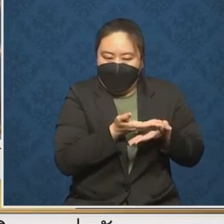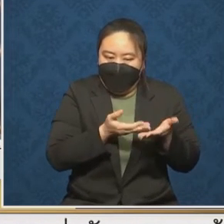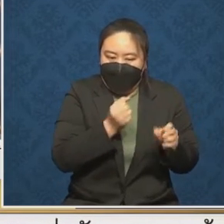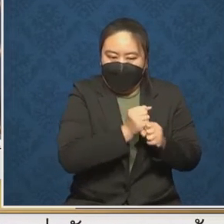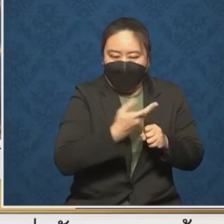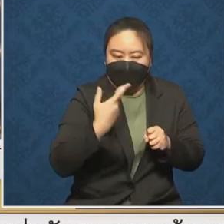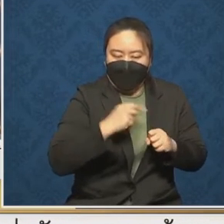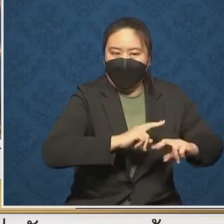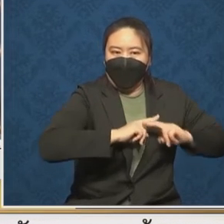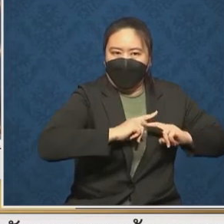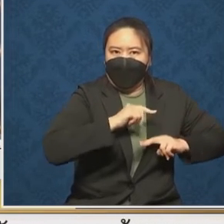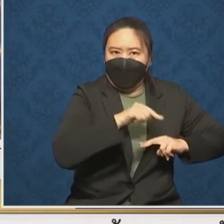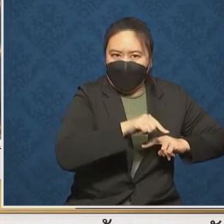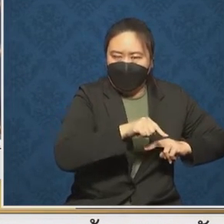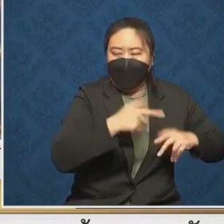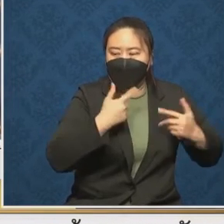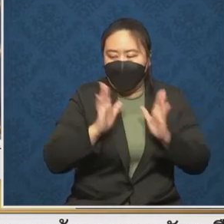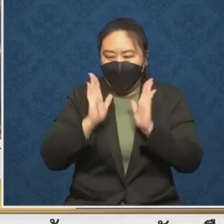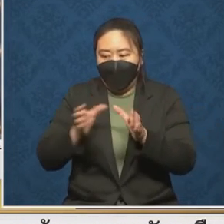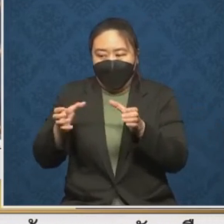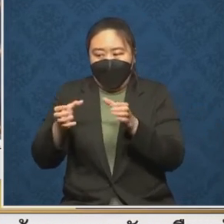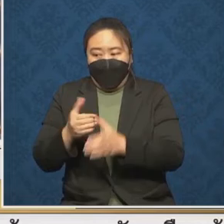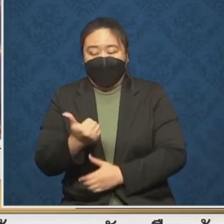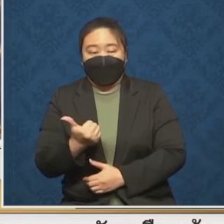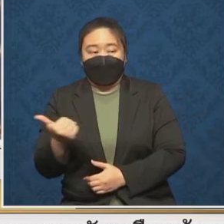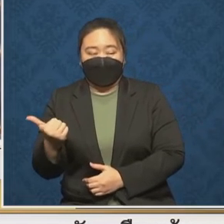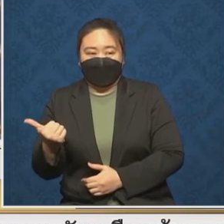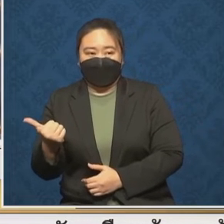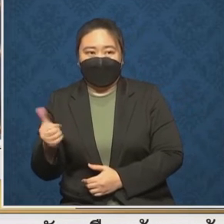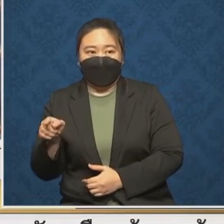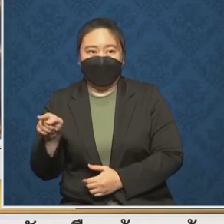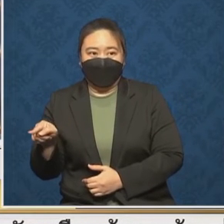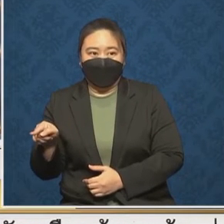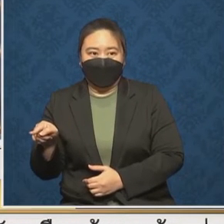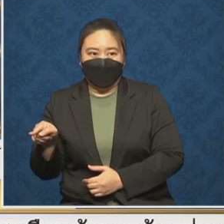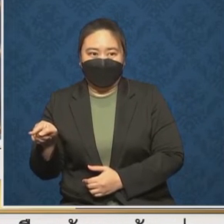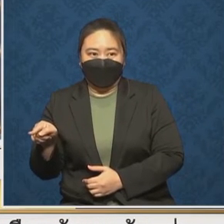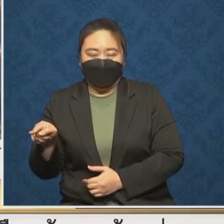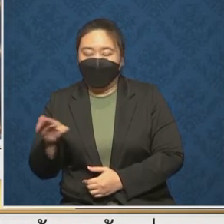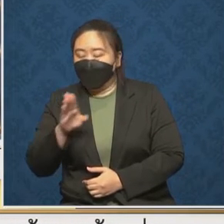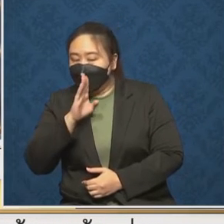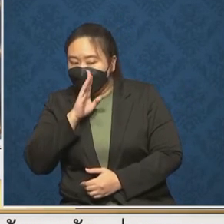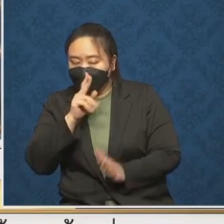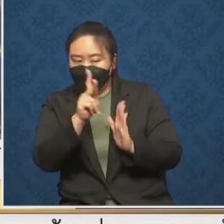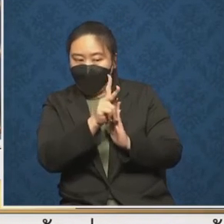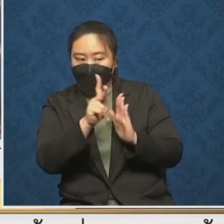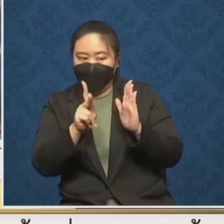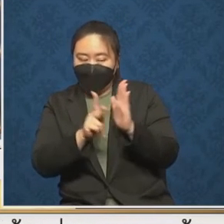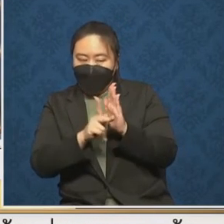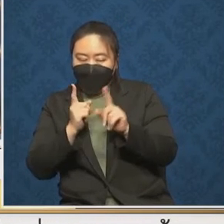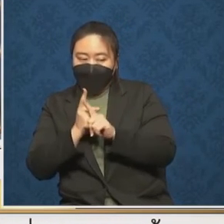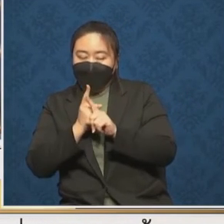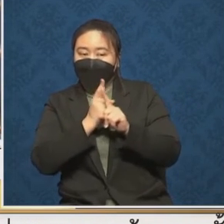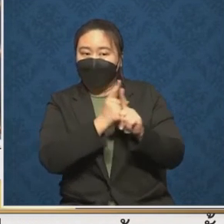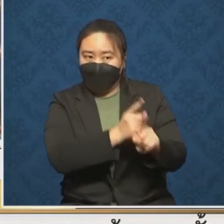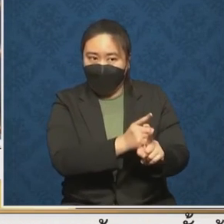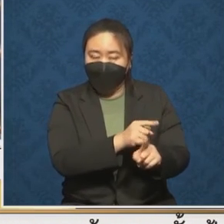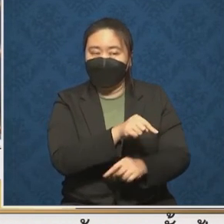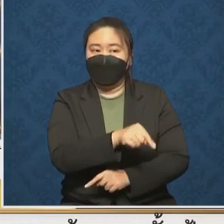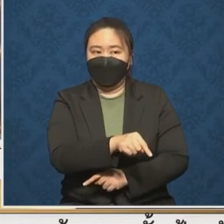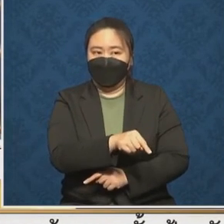วก็เมื่อคนอกกุถ้าไปทำตามกฎหมายหร จะเป็นก